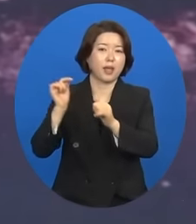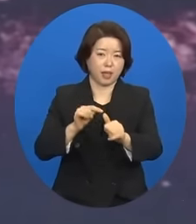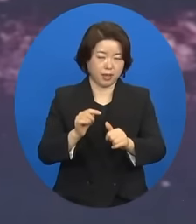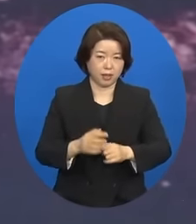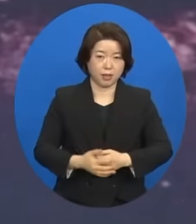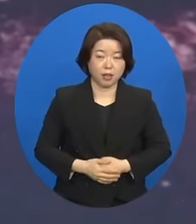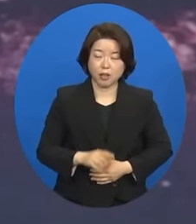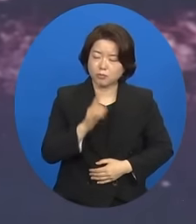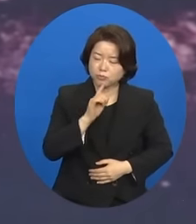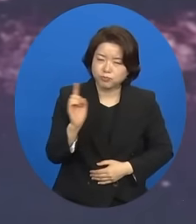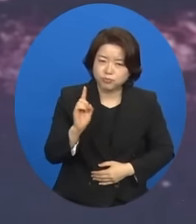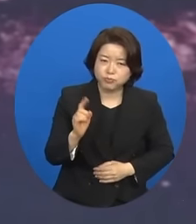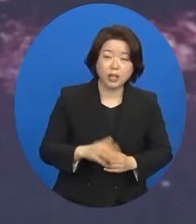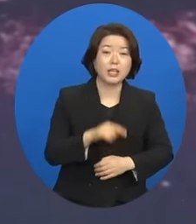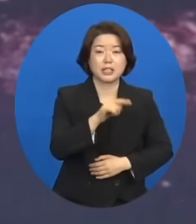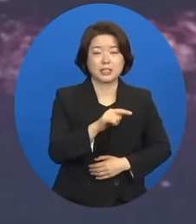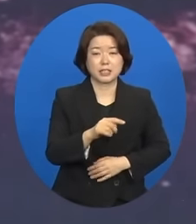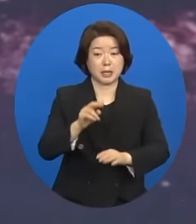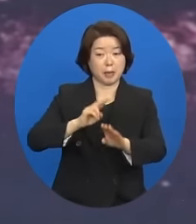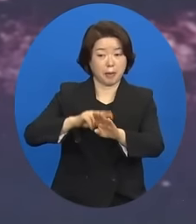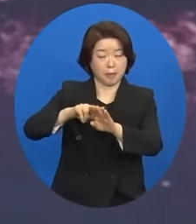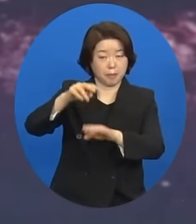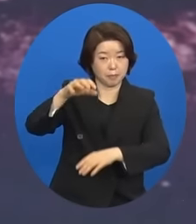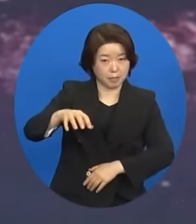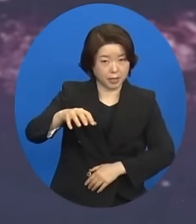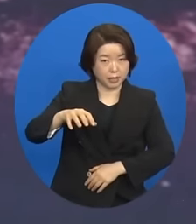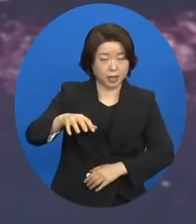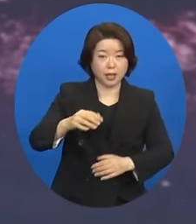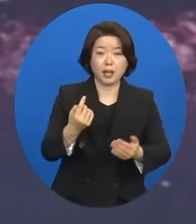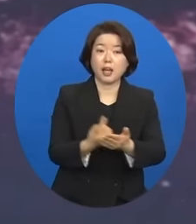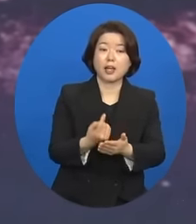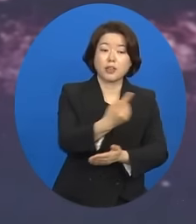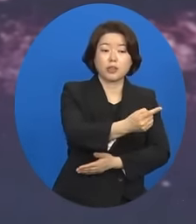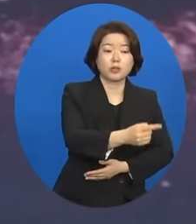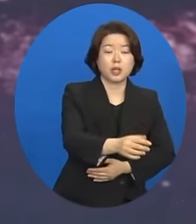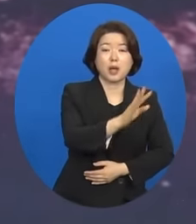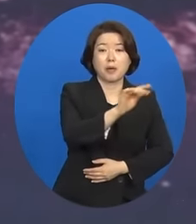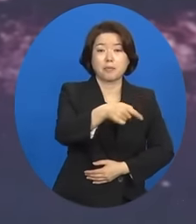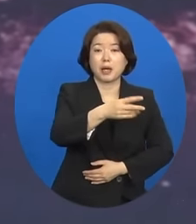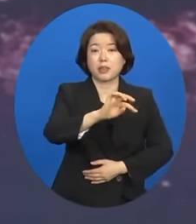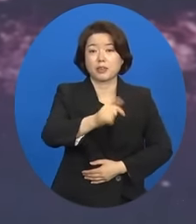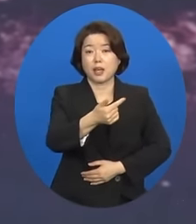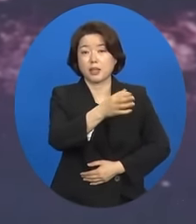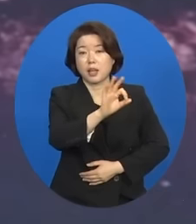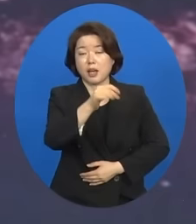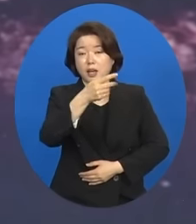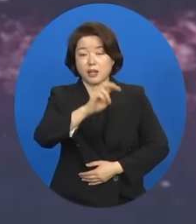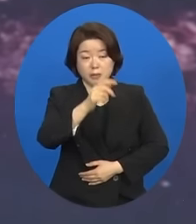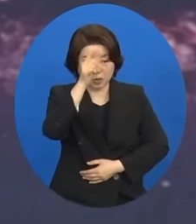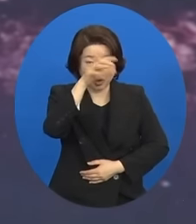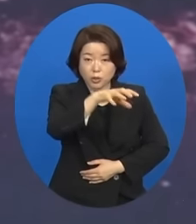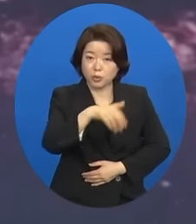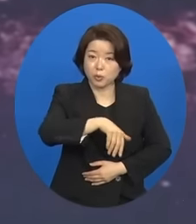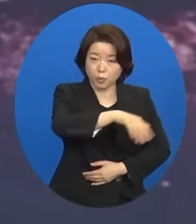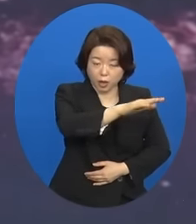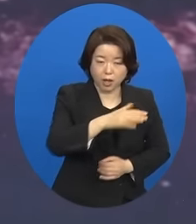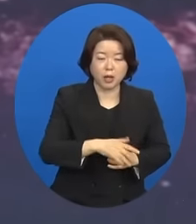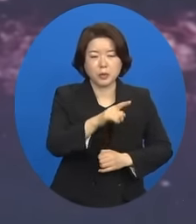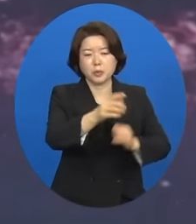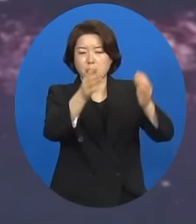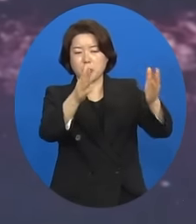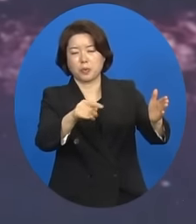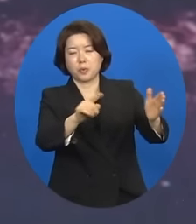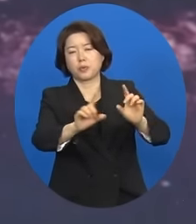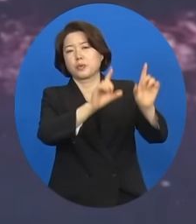얘기냐면 네가 이제이 베드를 떠나서 바탄 아람어 가게 될거다 그리고 일정 기간을 거기서